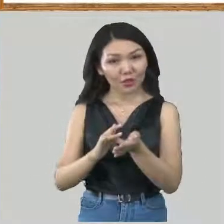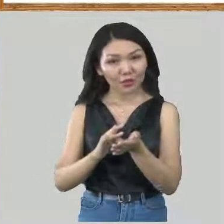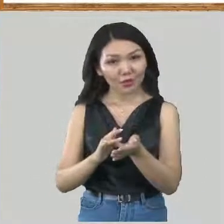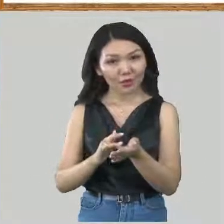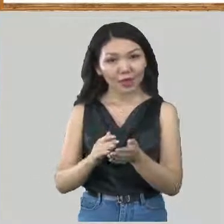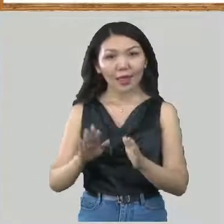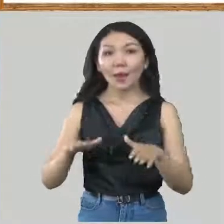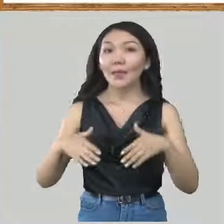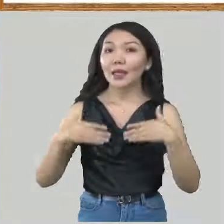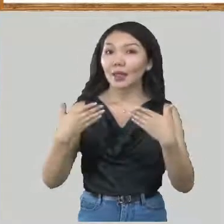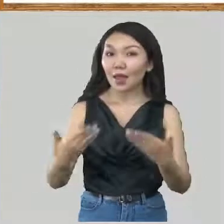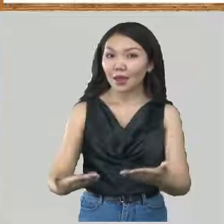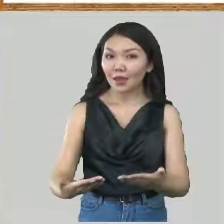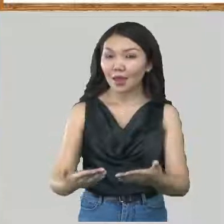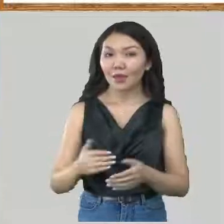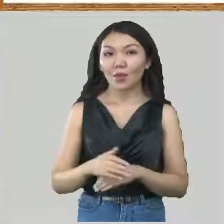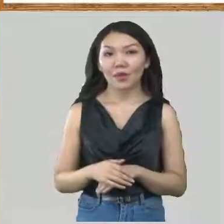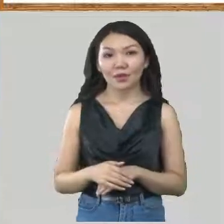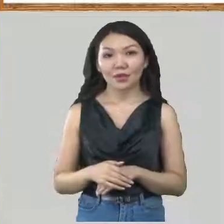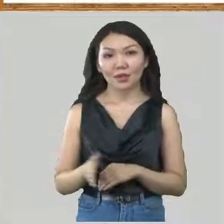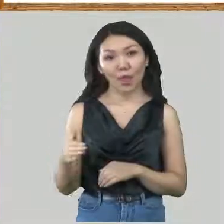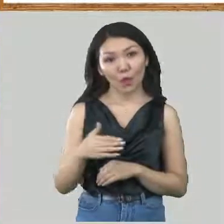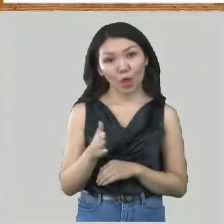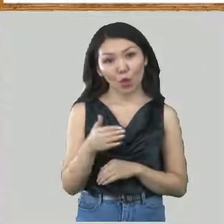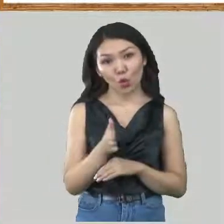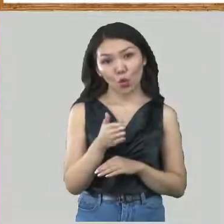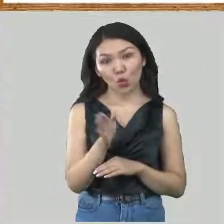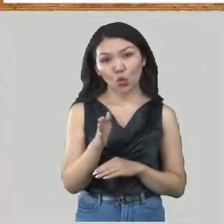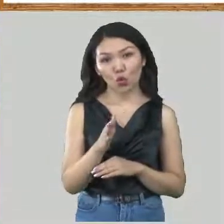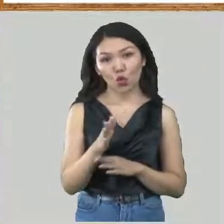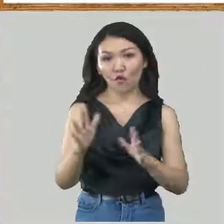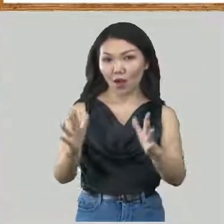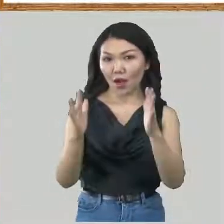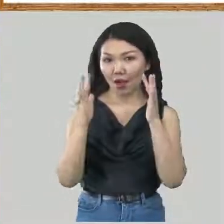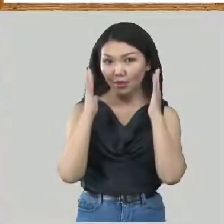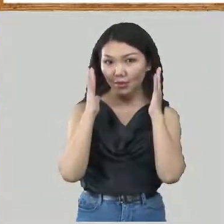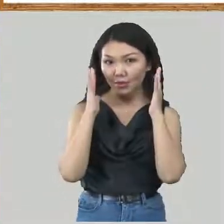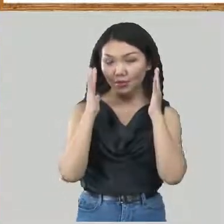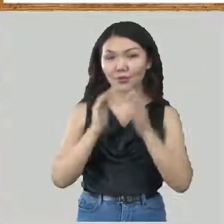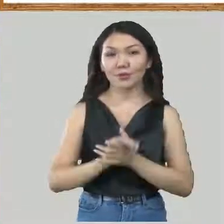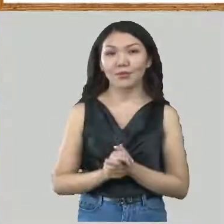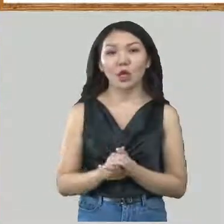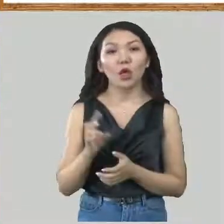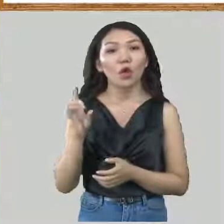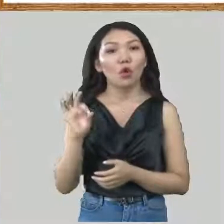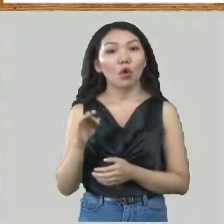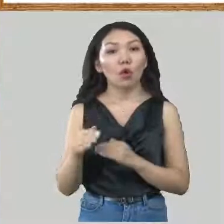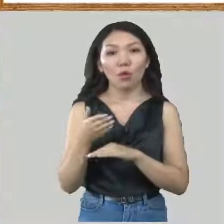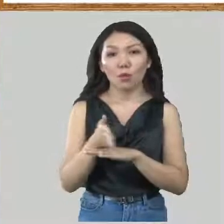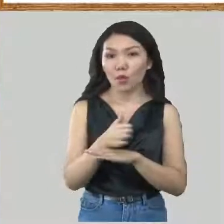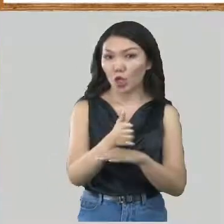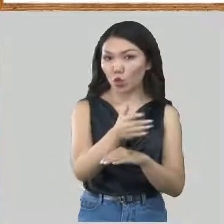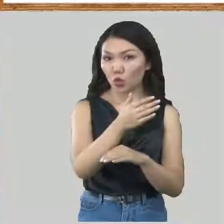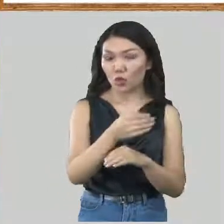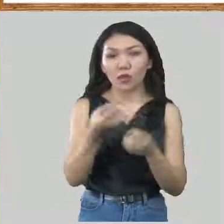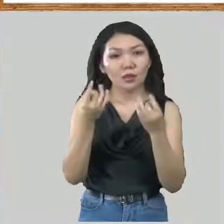путешествовать? Я предлагаю отправиться на прогулку в лес. Но прогулка